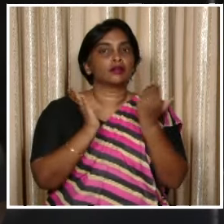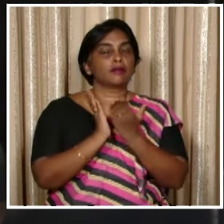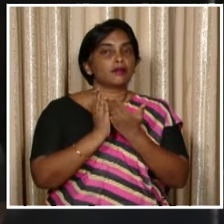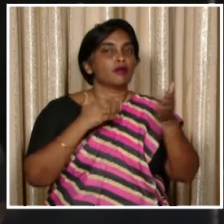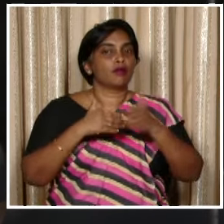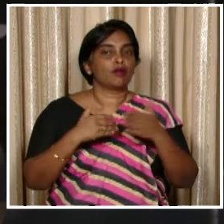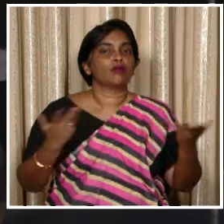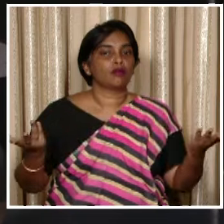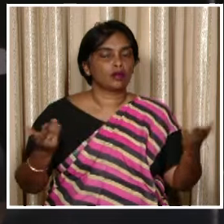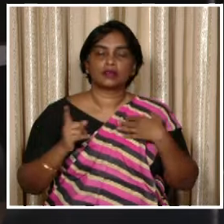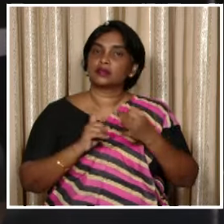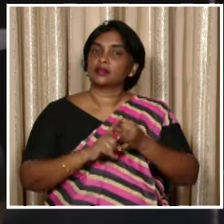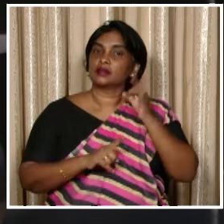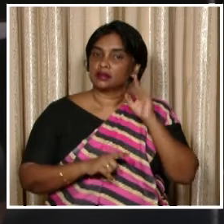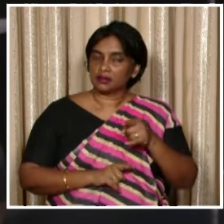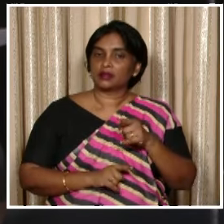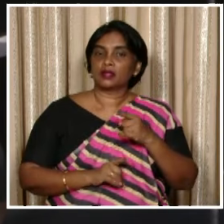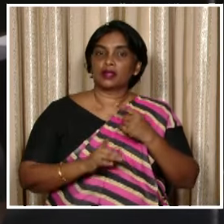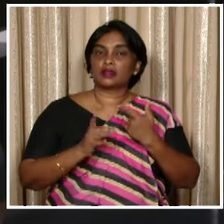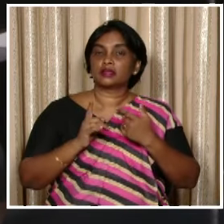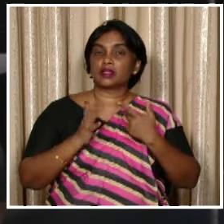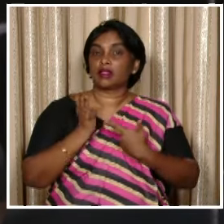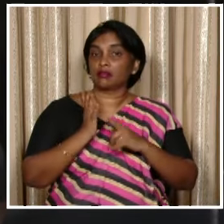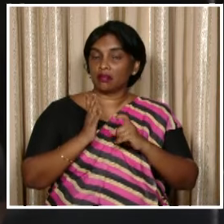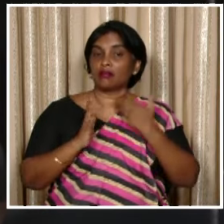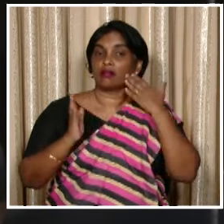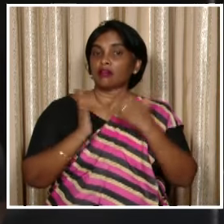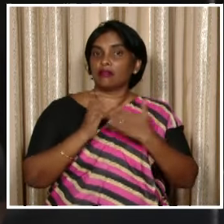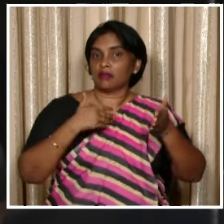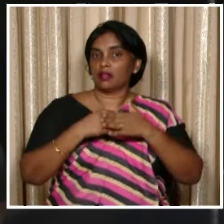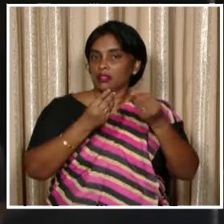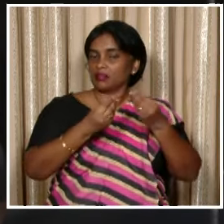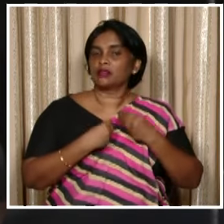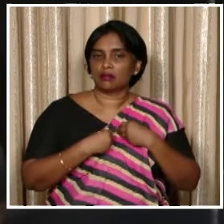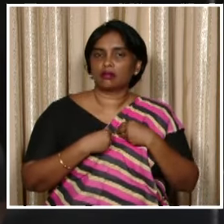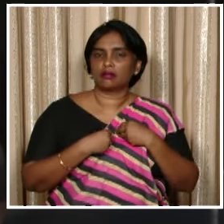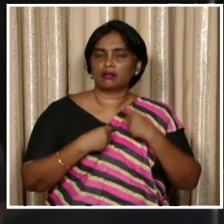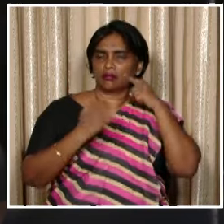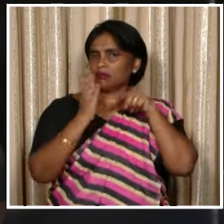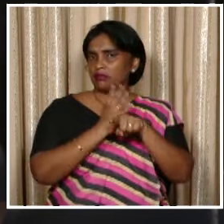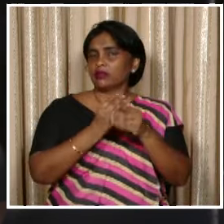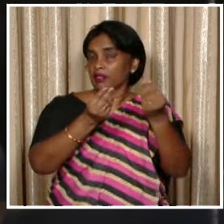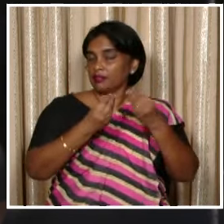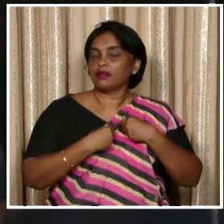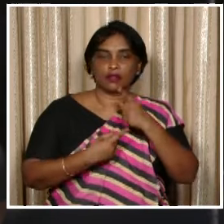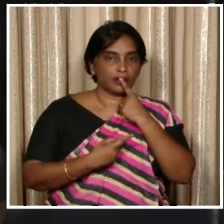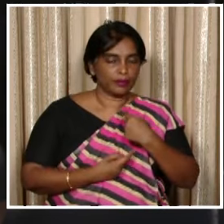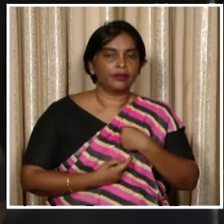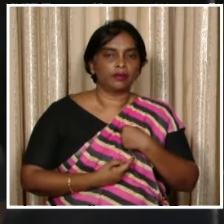එක ජනාධිපතිතුමාට core technical assistance document එක දෙනවා කියලා. අපිට මේක විනිවිදභාවයක් දෙනවයි කියලා